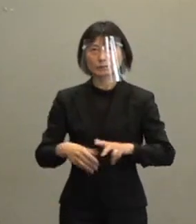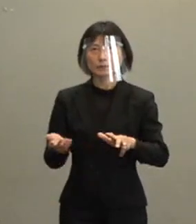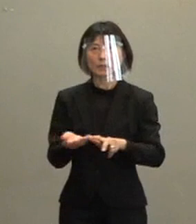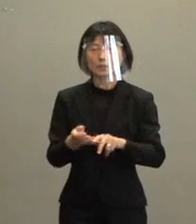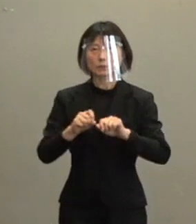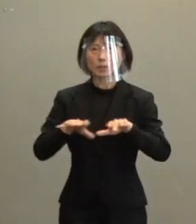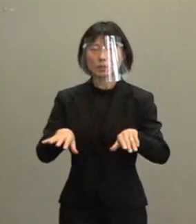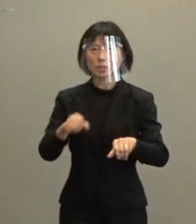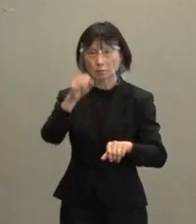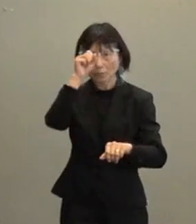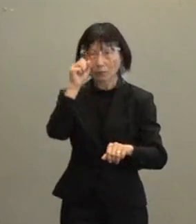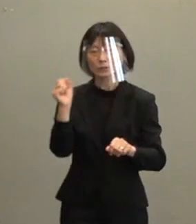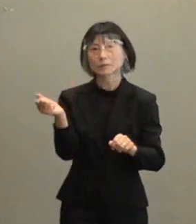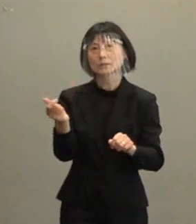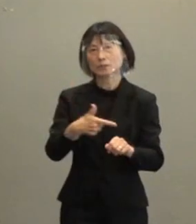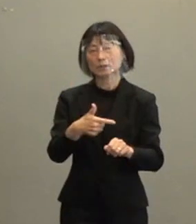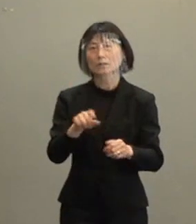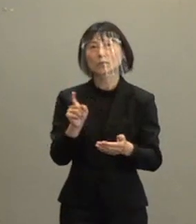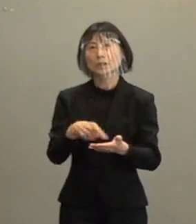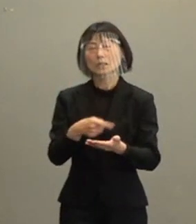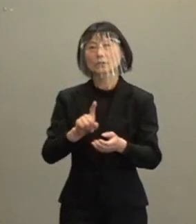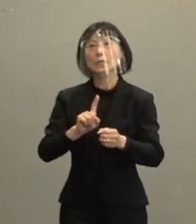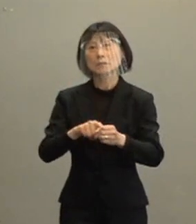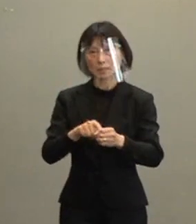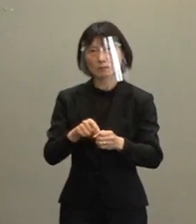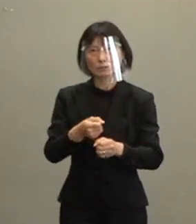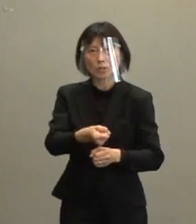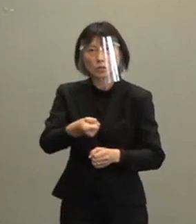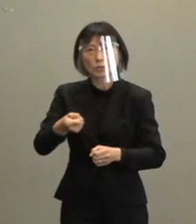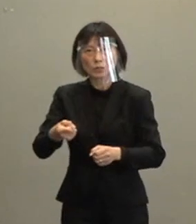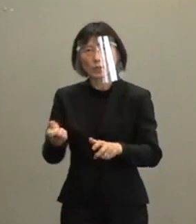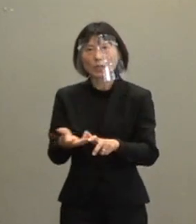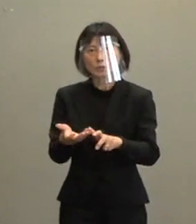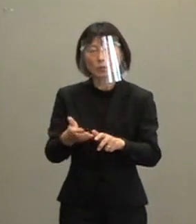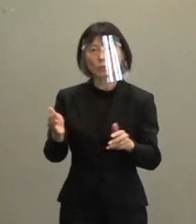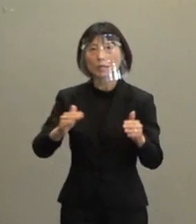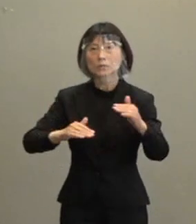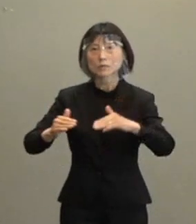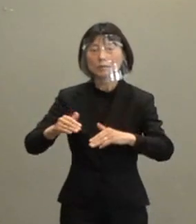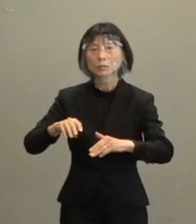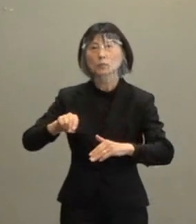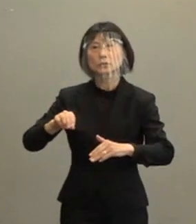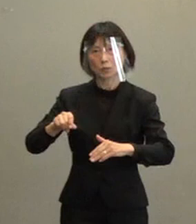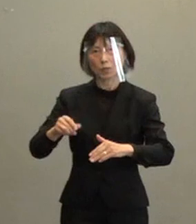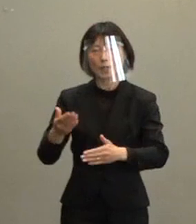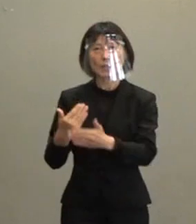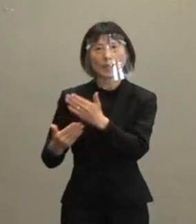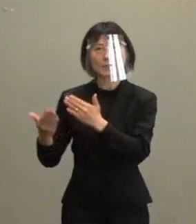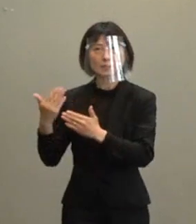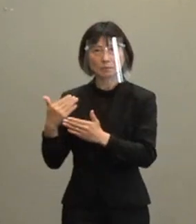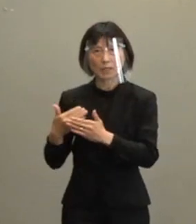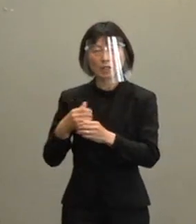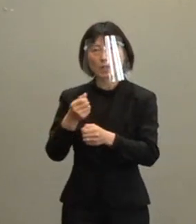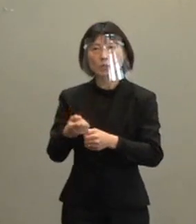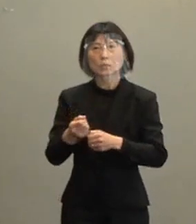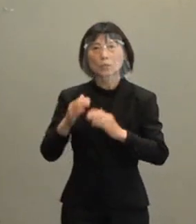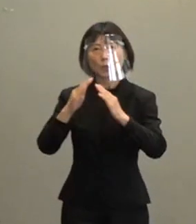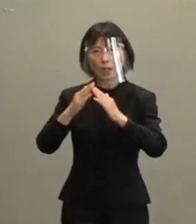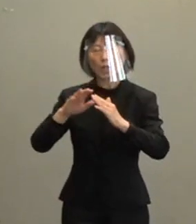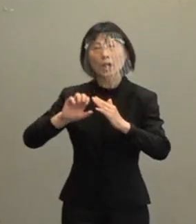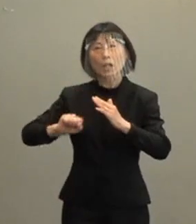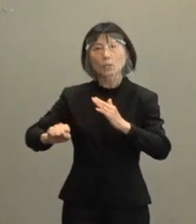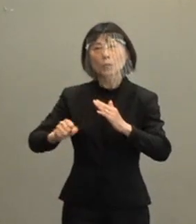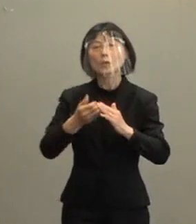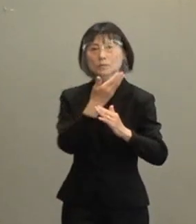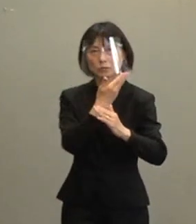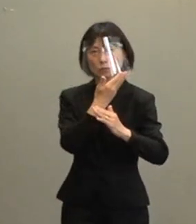染病の早期収束を図るためには、この殺処分した家畜を埋却するための土地をあらかじめ畜産農家が確保しておくこと